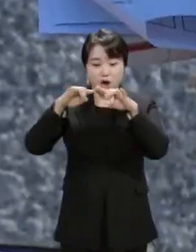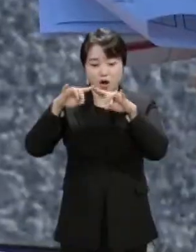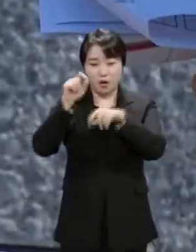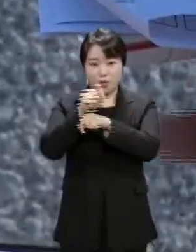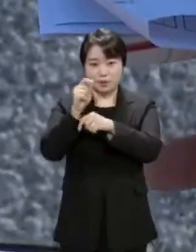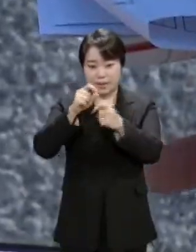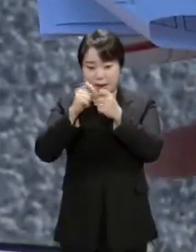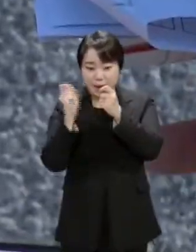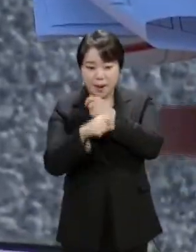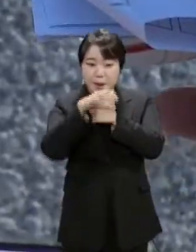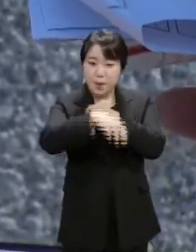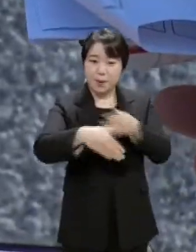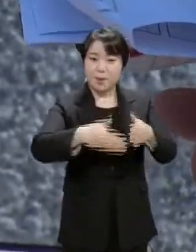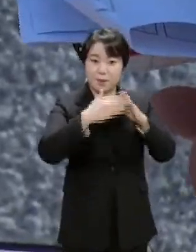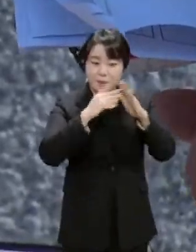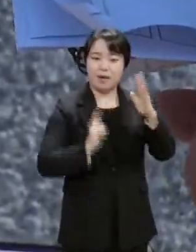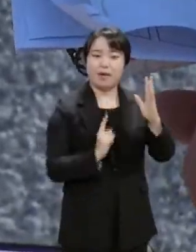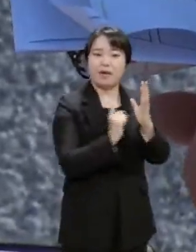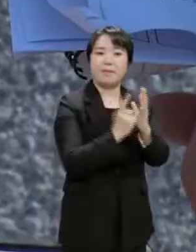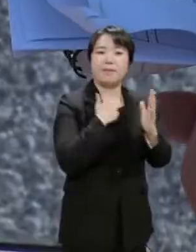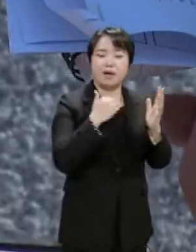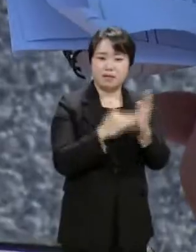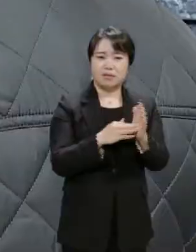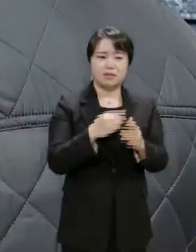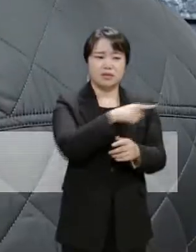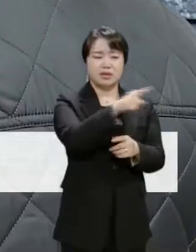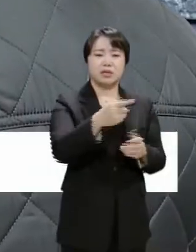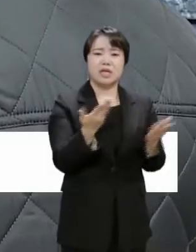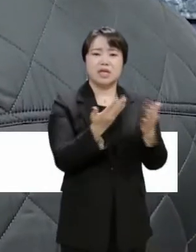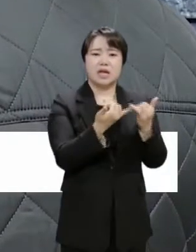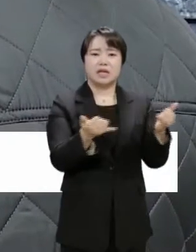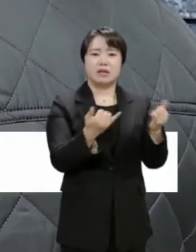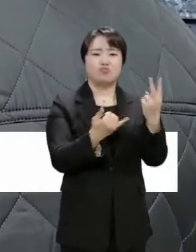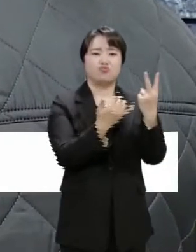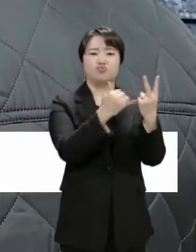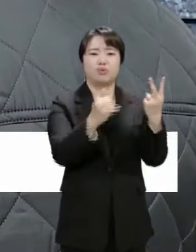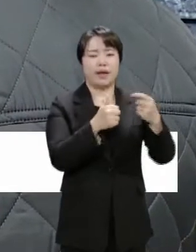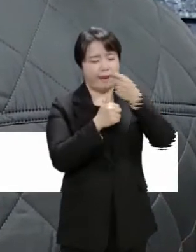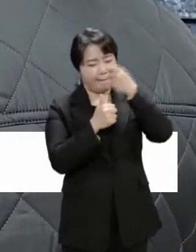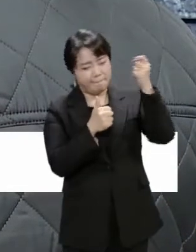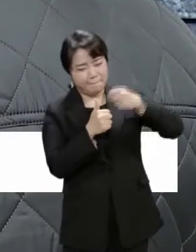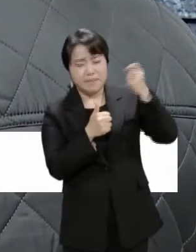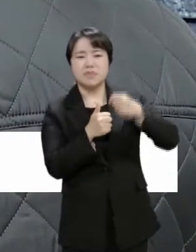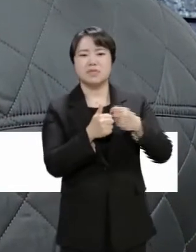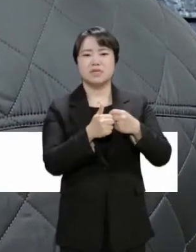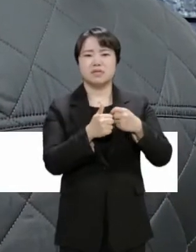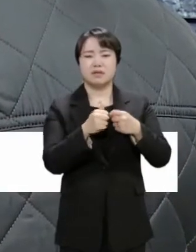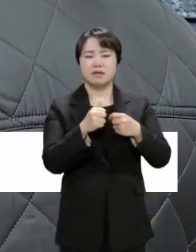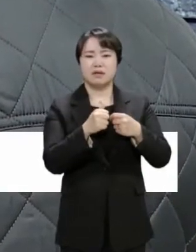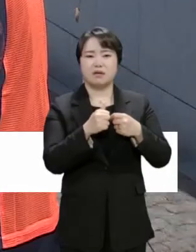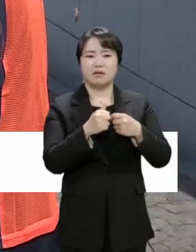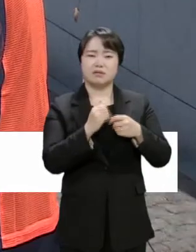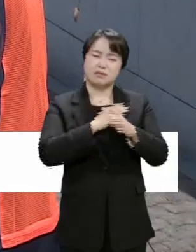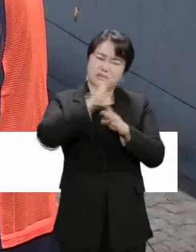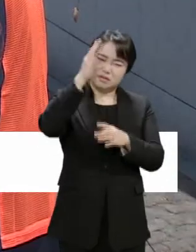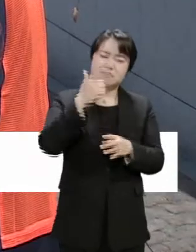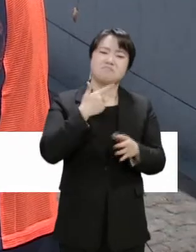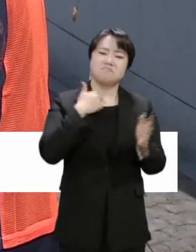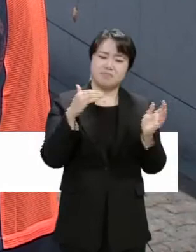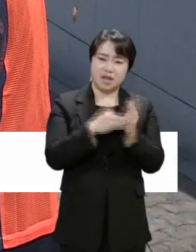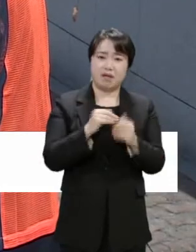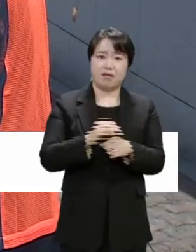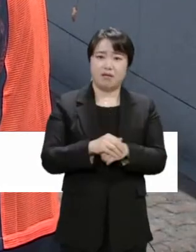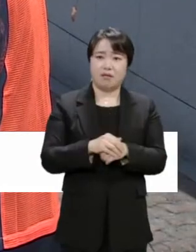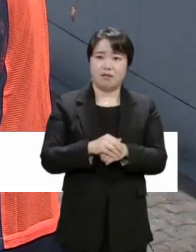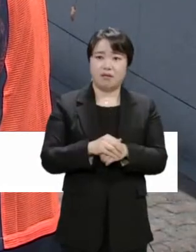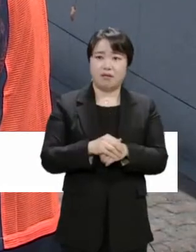지난 2019년 10월부터 동료 2명에게 지속적인 갑질과 괴롭힘을 당해왔다고 호소합니다. 엉뚱한